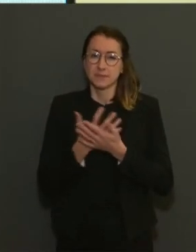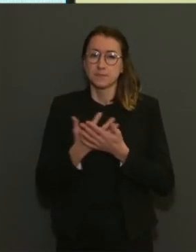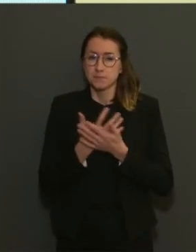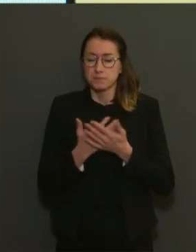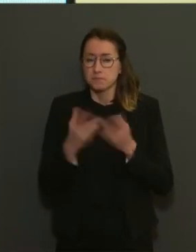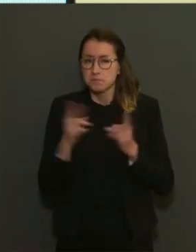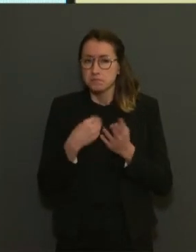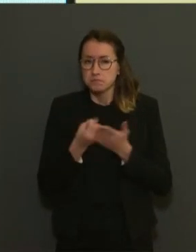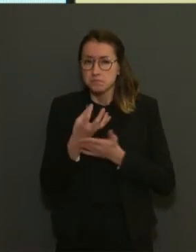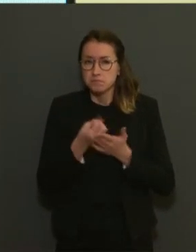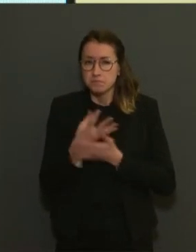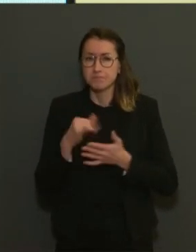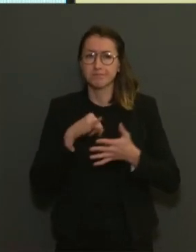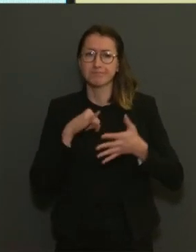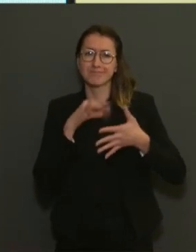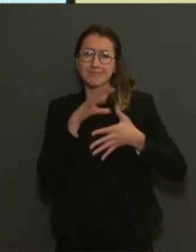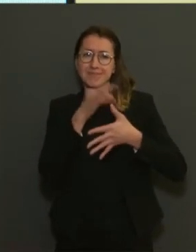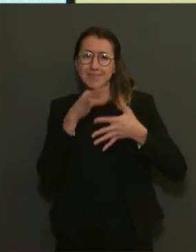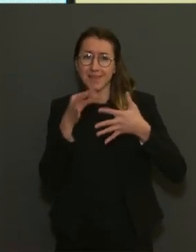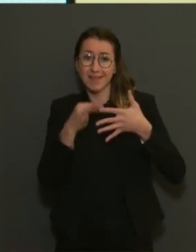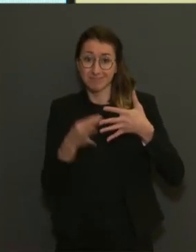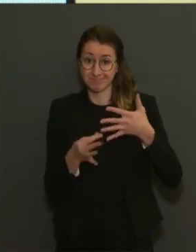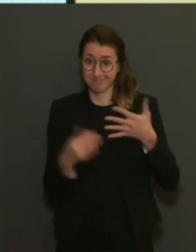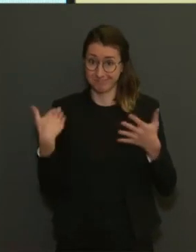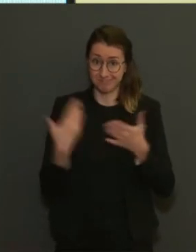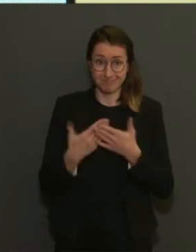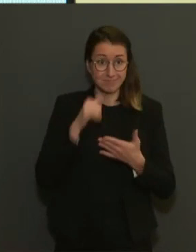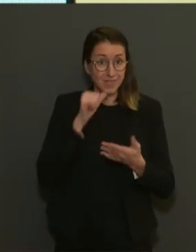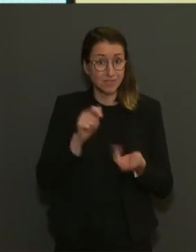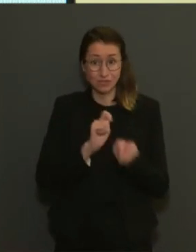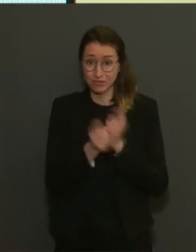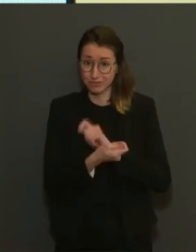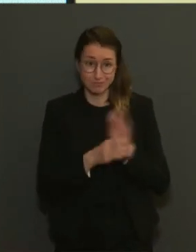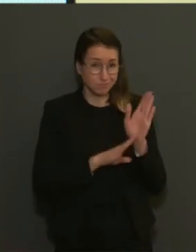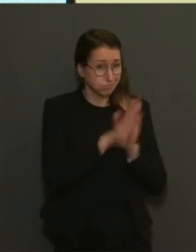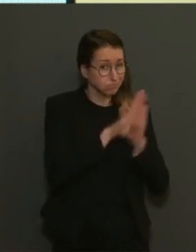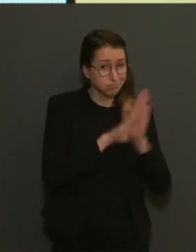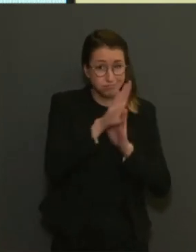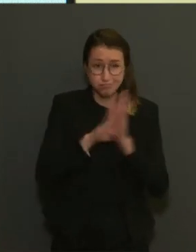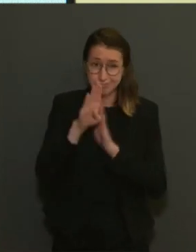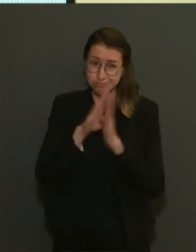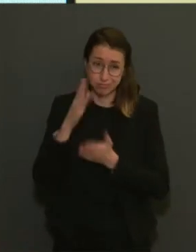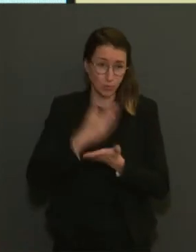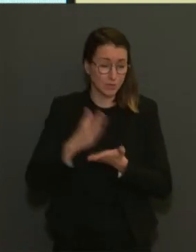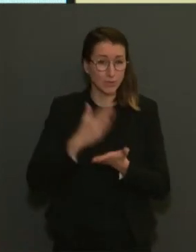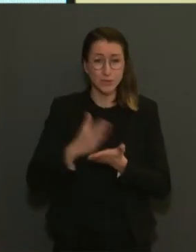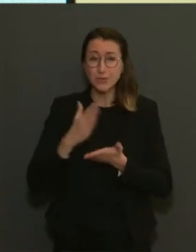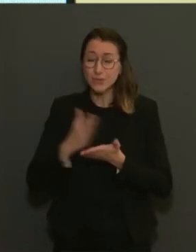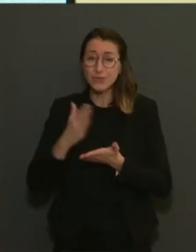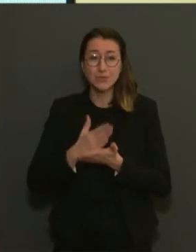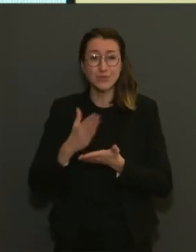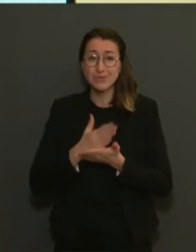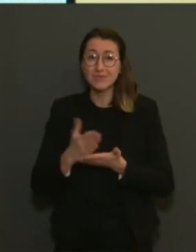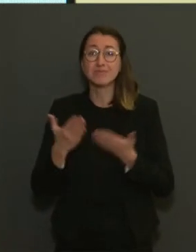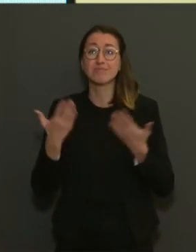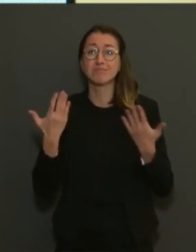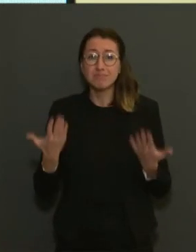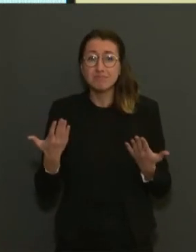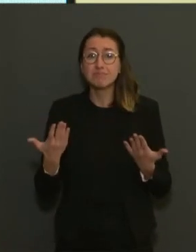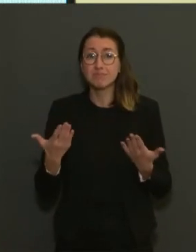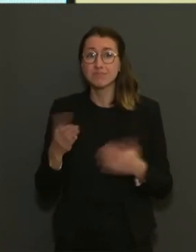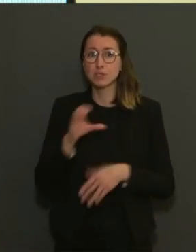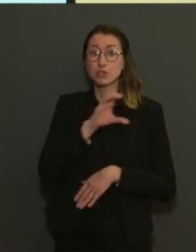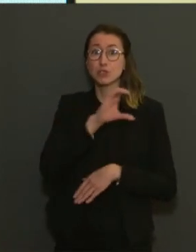indicateurs n'ont pas changé, ils restent tous au rouge. Nous avons dépassé pour la première semaine le chiffre de 100